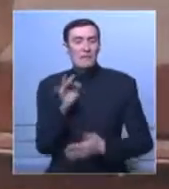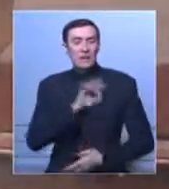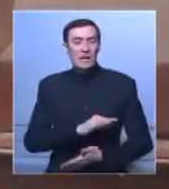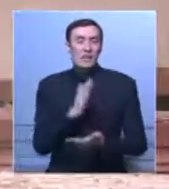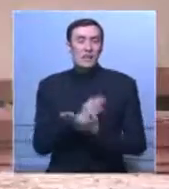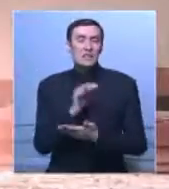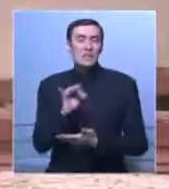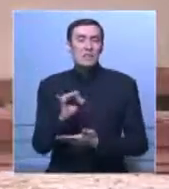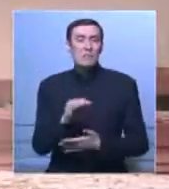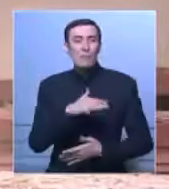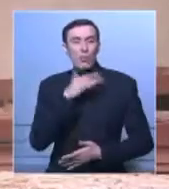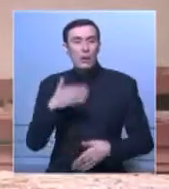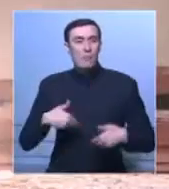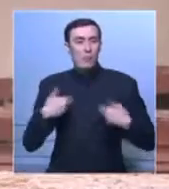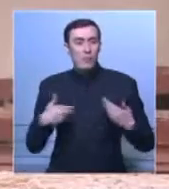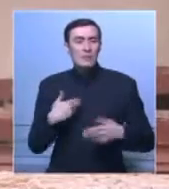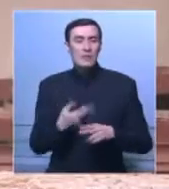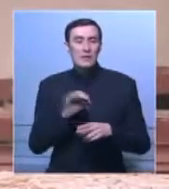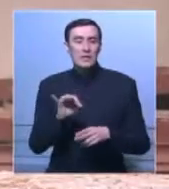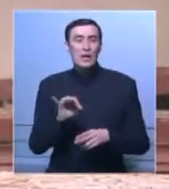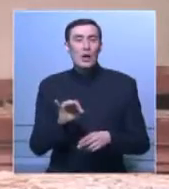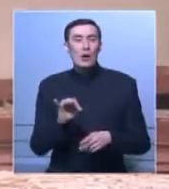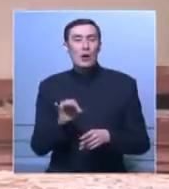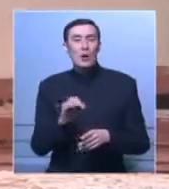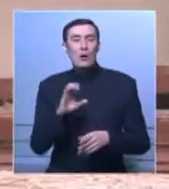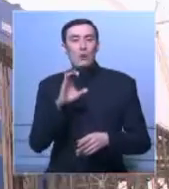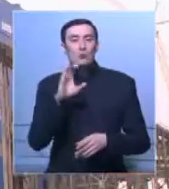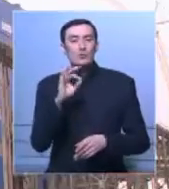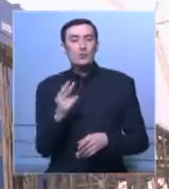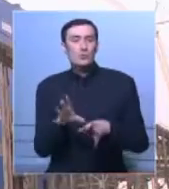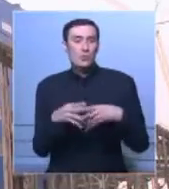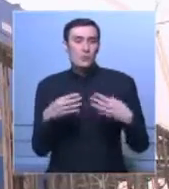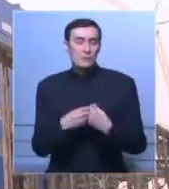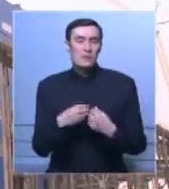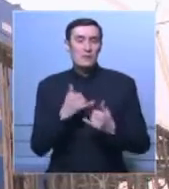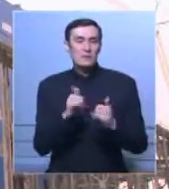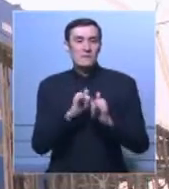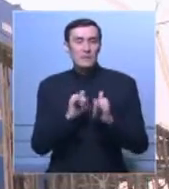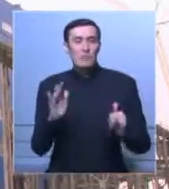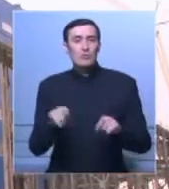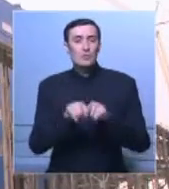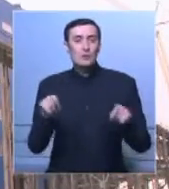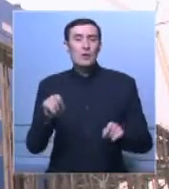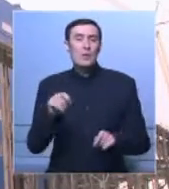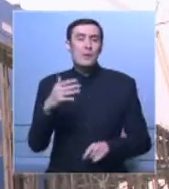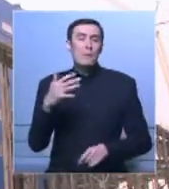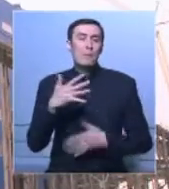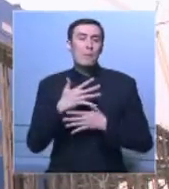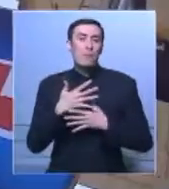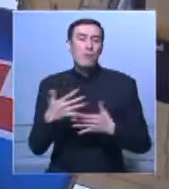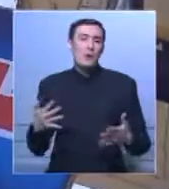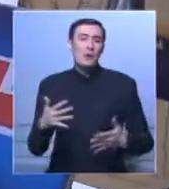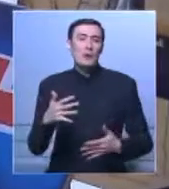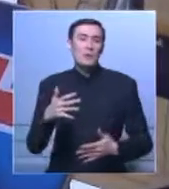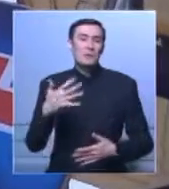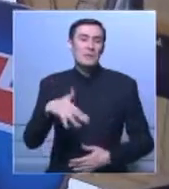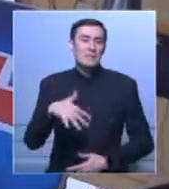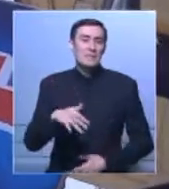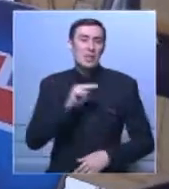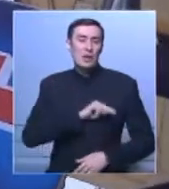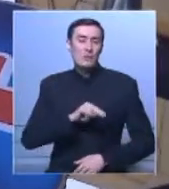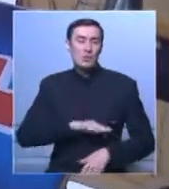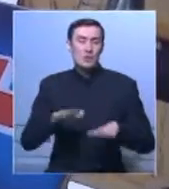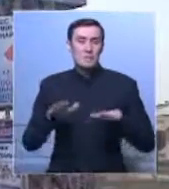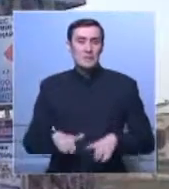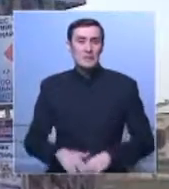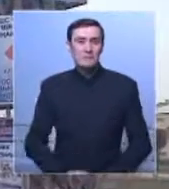свете расширения немалую пользу это несет и социальной сфере региона. Будет дополнительно создано более 50 новых рабочих мест. Талгат